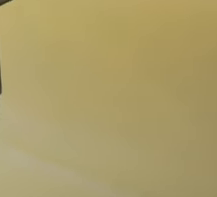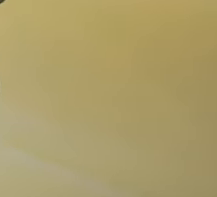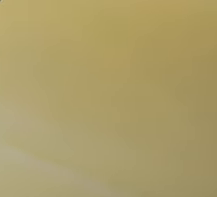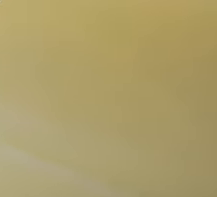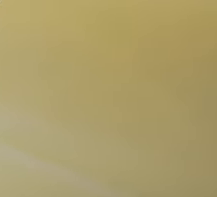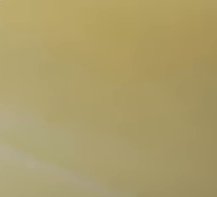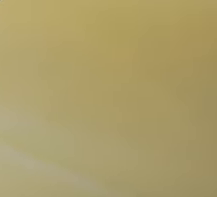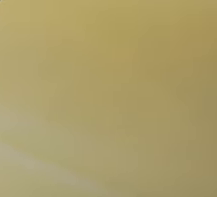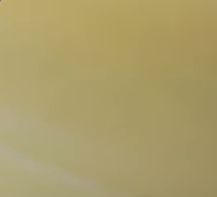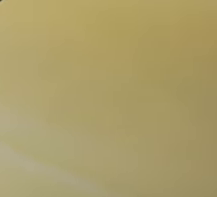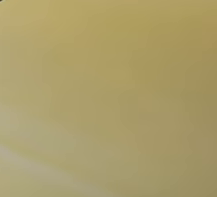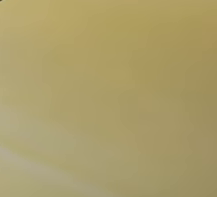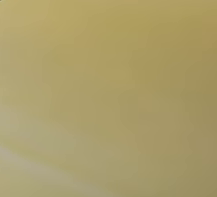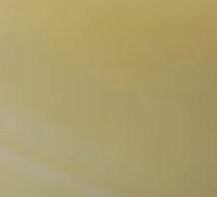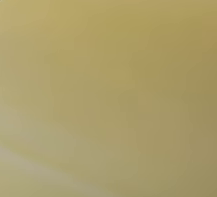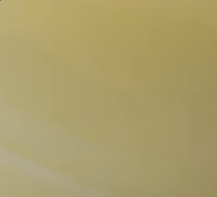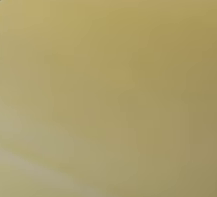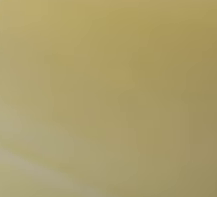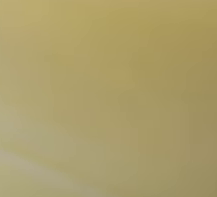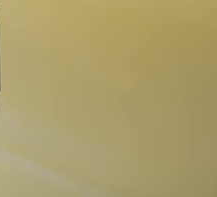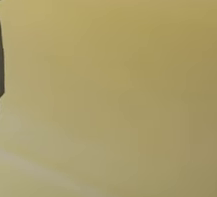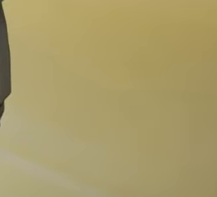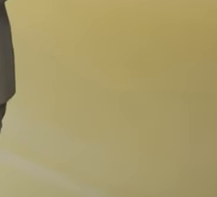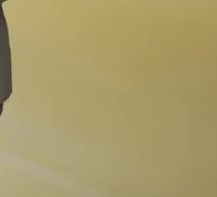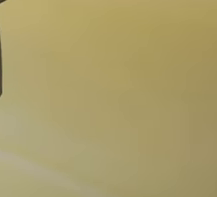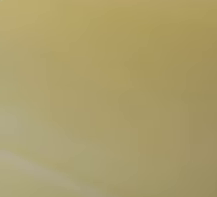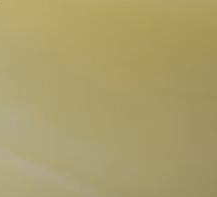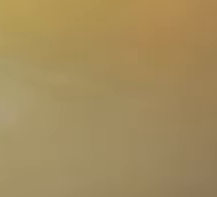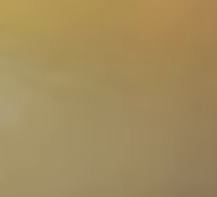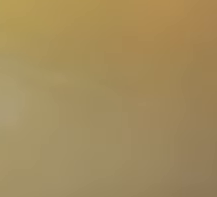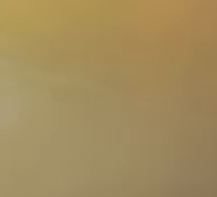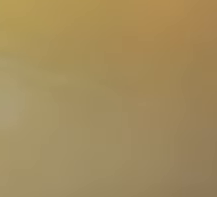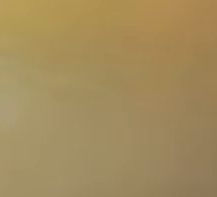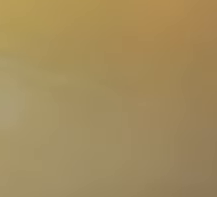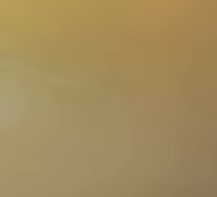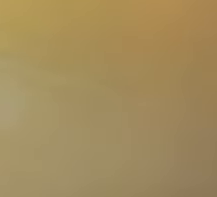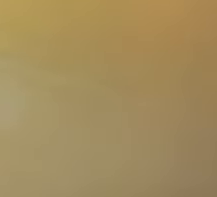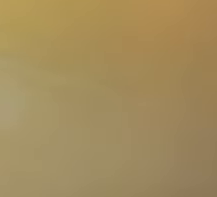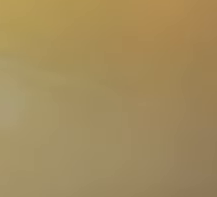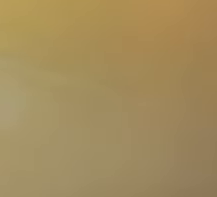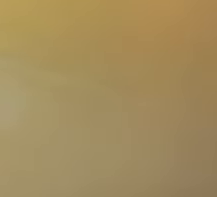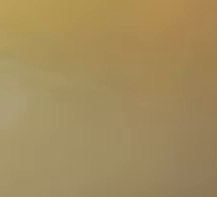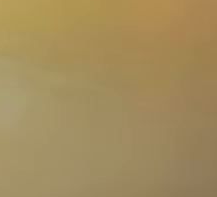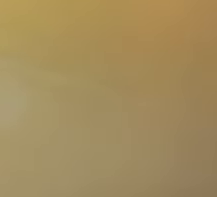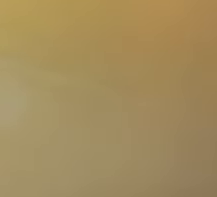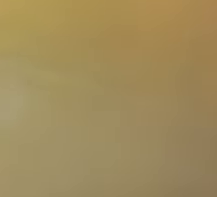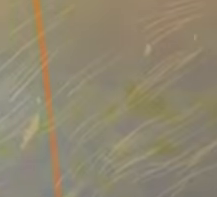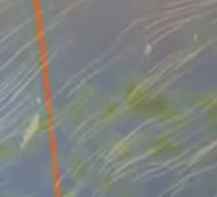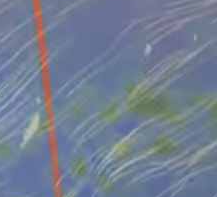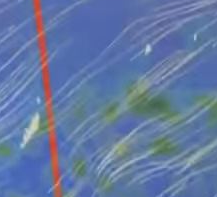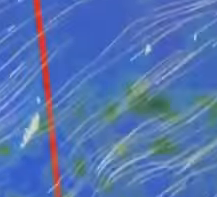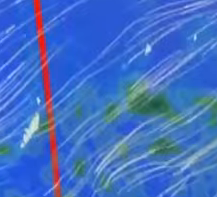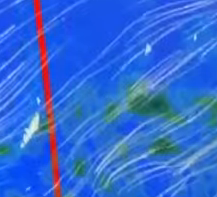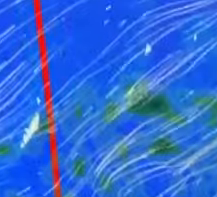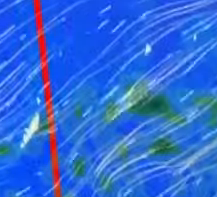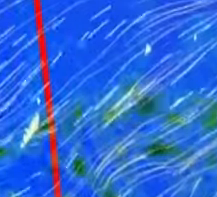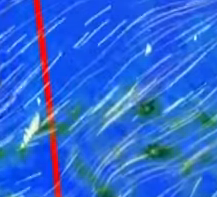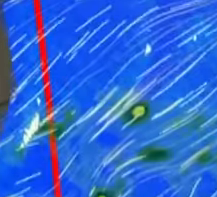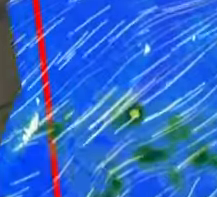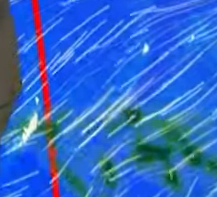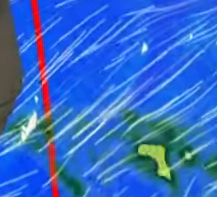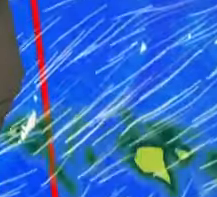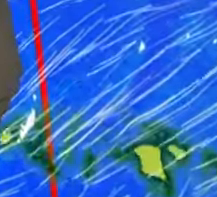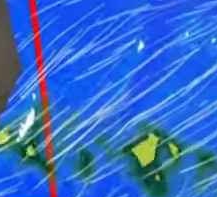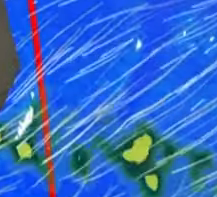Palawan, Katarman, Northern Samar, Dagupan City at Puerto Princesa City. At magpapatuloy pa ito bukas dahil magpapainit pa